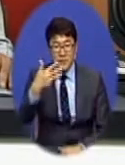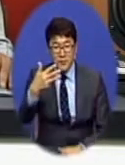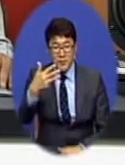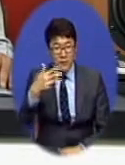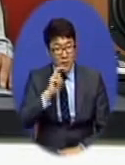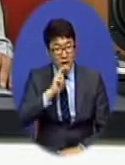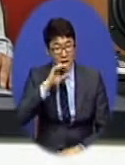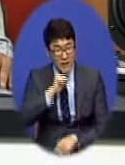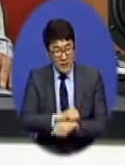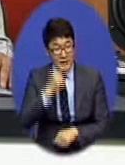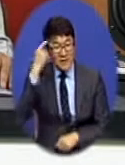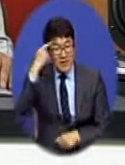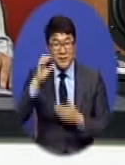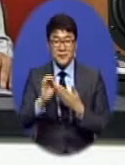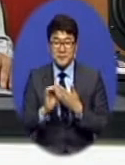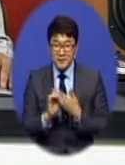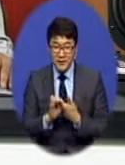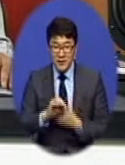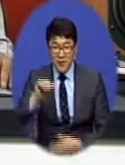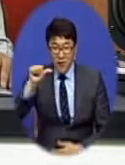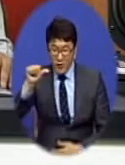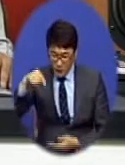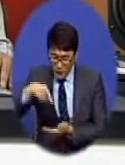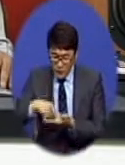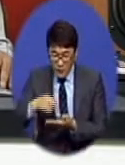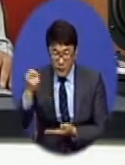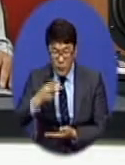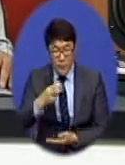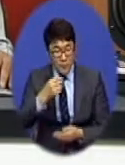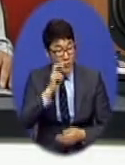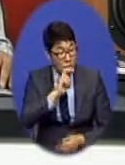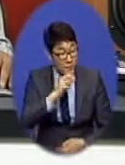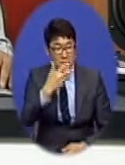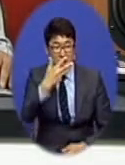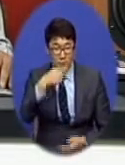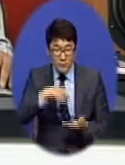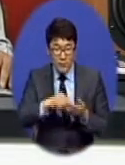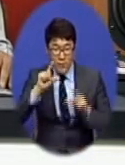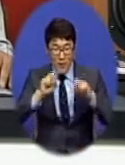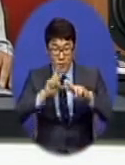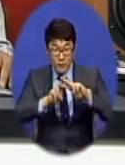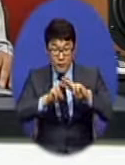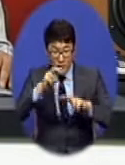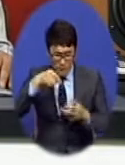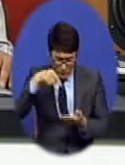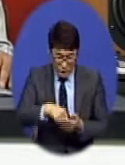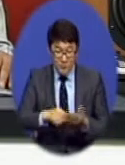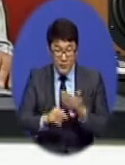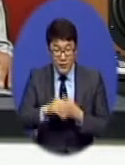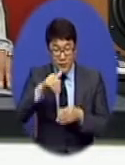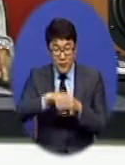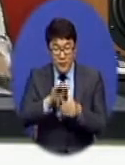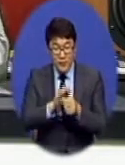양은하님이 노래를 잘하신다고 생각하시면 5번 누르시고 그 다음 양은하님의 번호 8번 누르시고 우물정자 누르시면